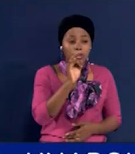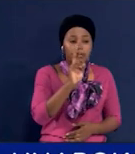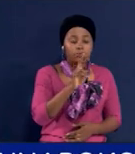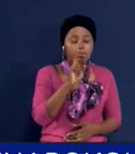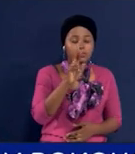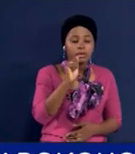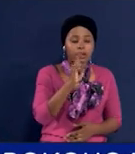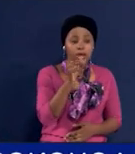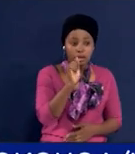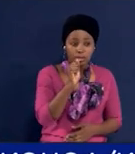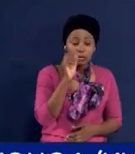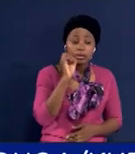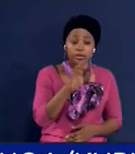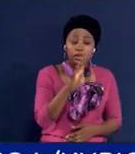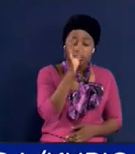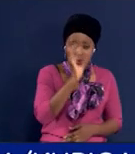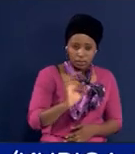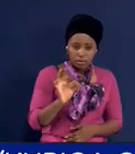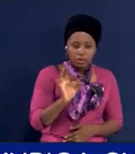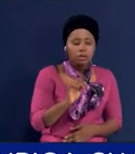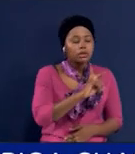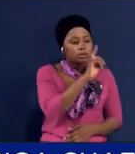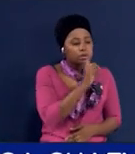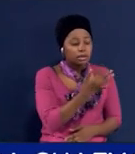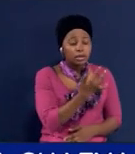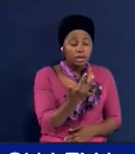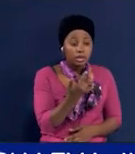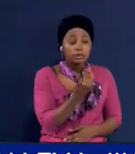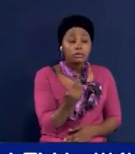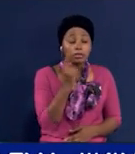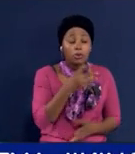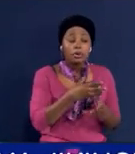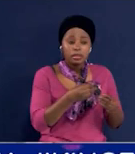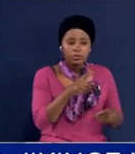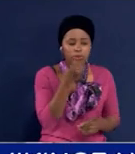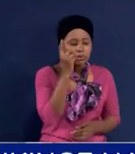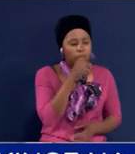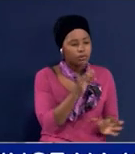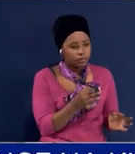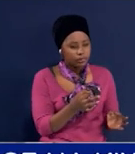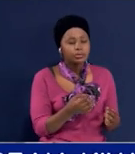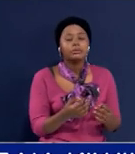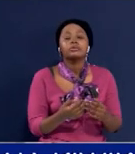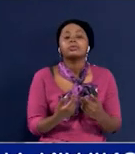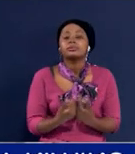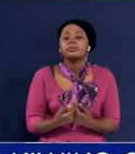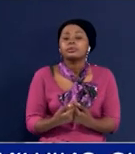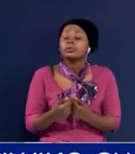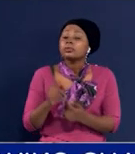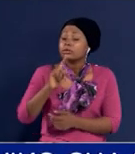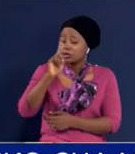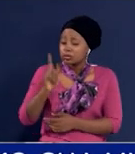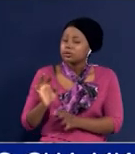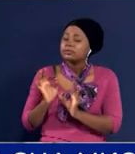Tabora, anauliza kwamba je, idadi ya watoto walioathirika kwenye ugonjwa ikoje? Asante sana. Ameuliza